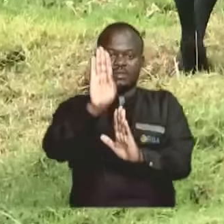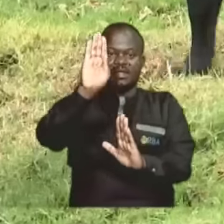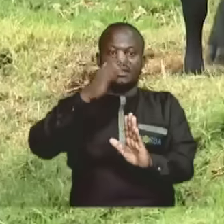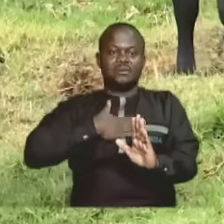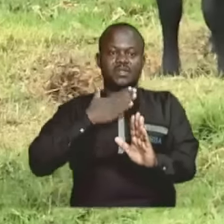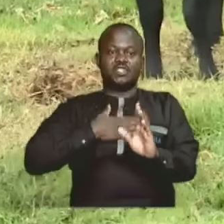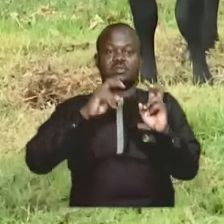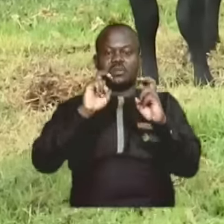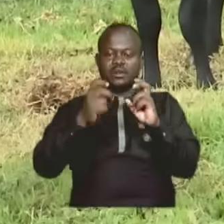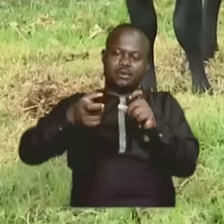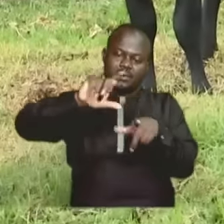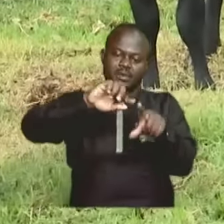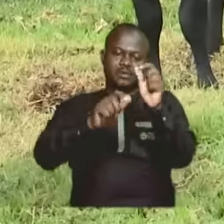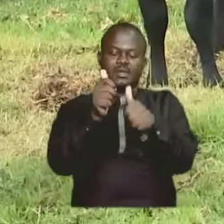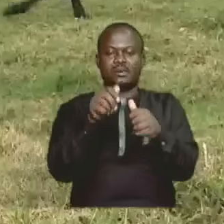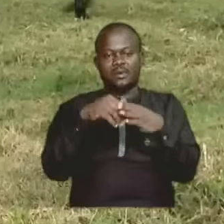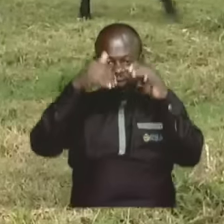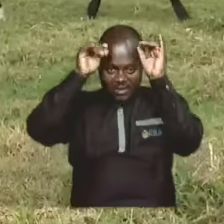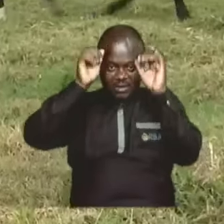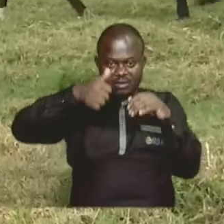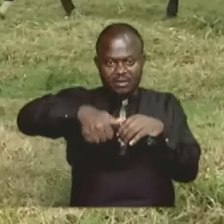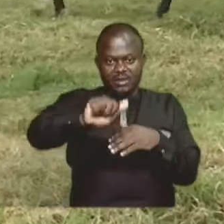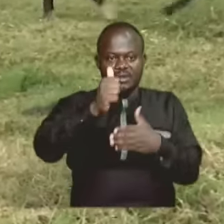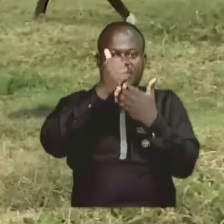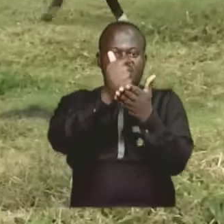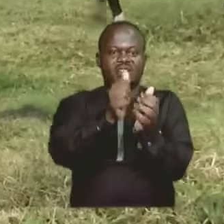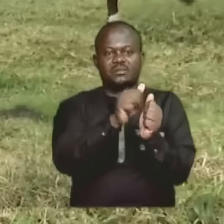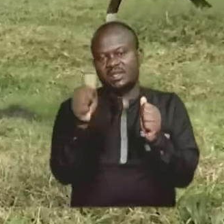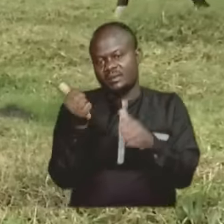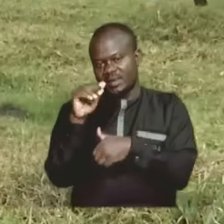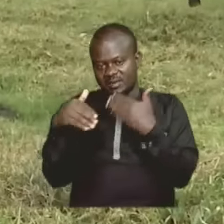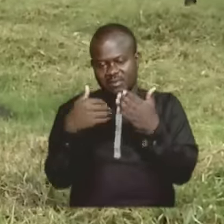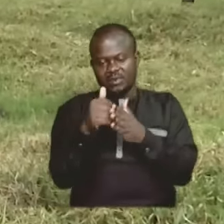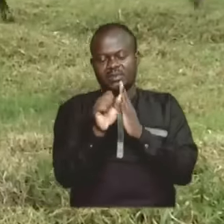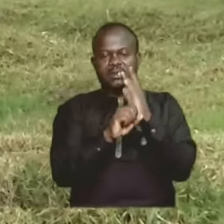ko byongeye umukamo ku nka ze ibyafashije n'abandi borozi